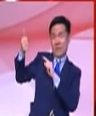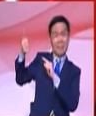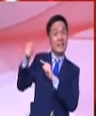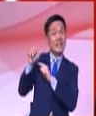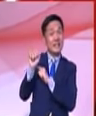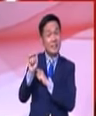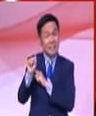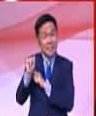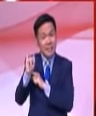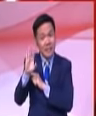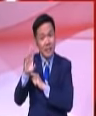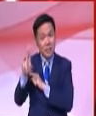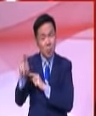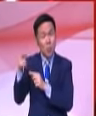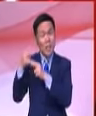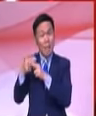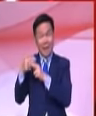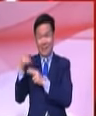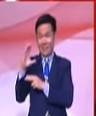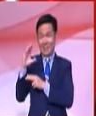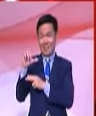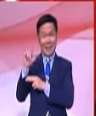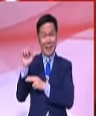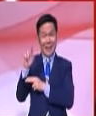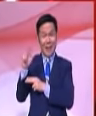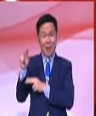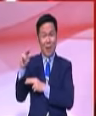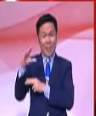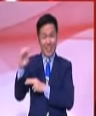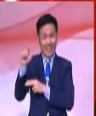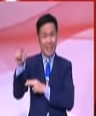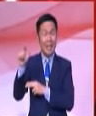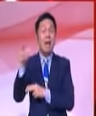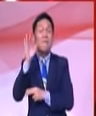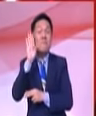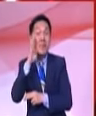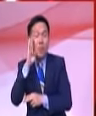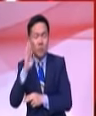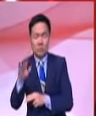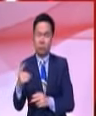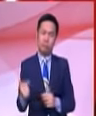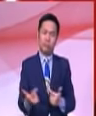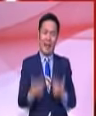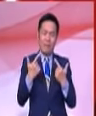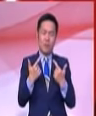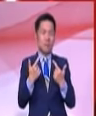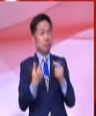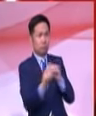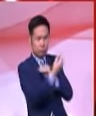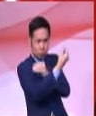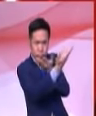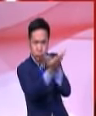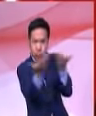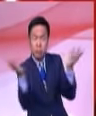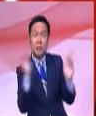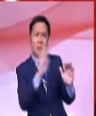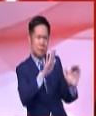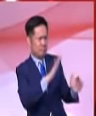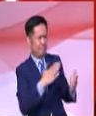Sibu MPS Clarence Ting menerusi sesi siaran langsung di Facebook MPS menyeru semua pihak supaya bekerjasama